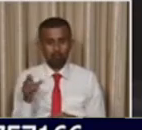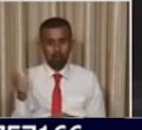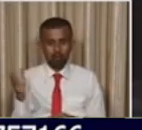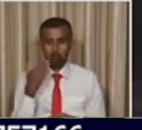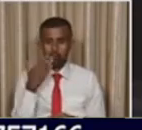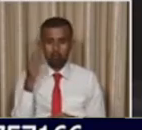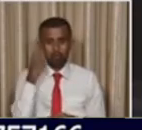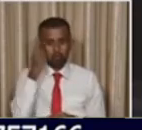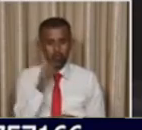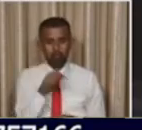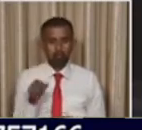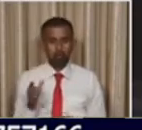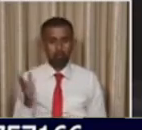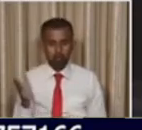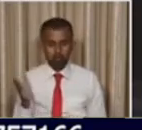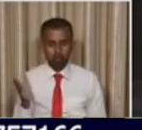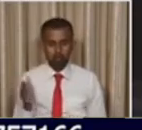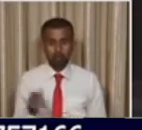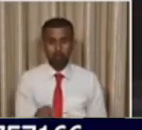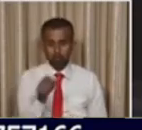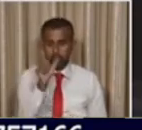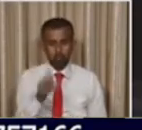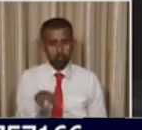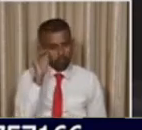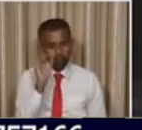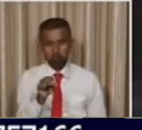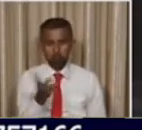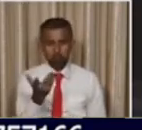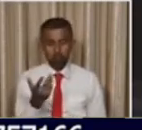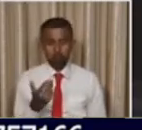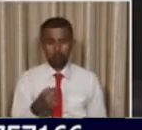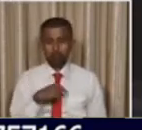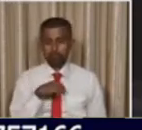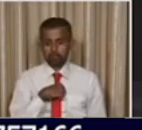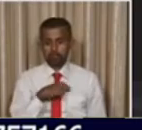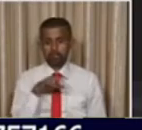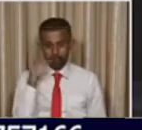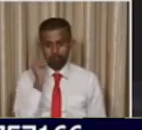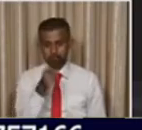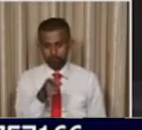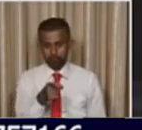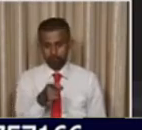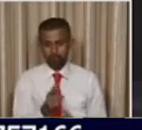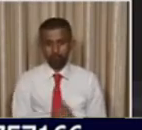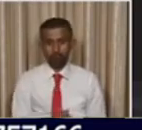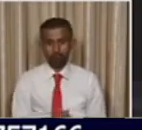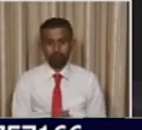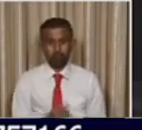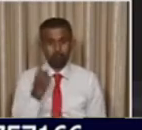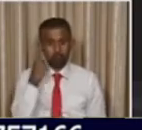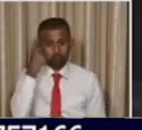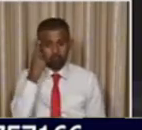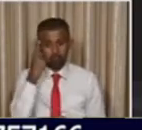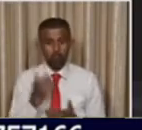நீங்கள் வெளிப்படையாக ஒத்துக்கொள்ள முடியாவிட்டாலும் உங்களுடைய மனச்சாட்சி உங்களுக்கு அதனை ஒப்புக் கொடுக்கும் என்று நான் நினைக்கிறேன். அவ்வாறான ஆற்றல் மிக்கவர்கள் 2009 போர்